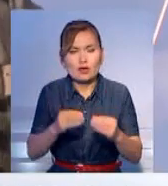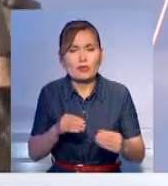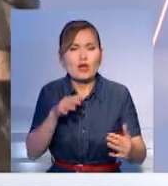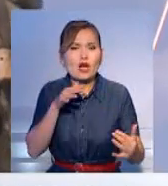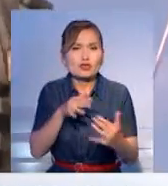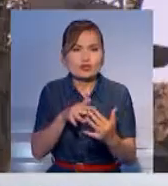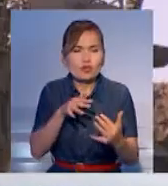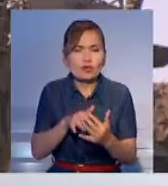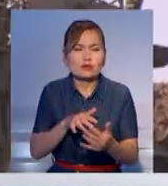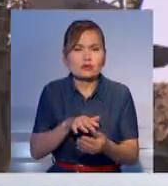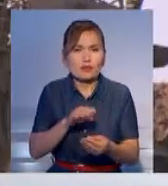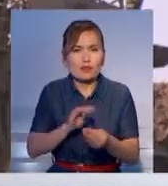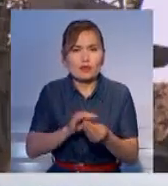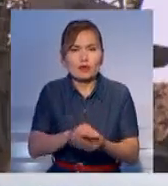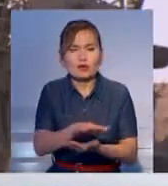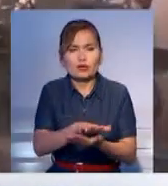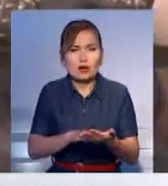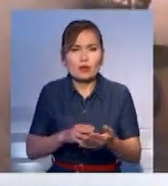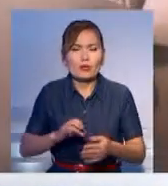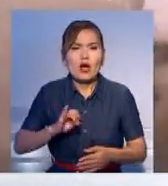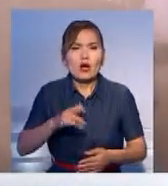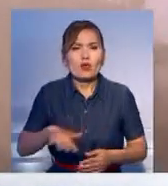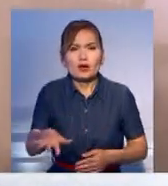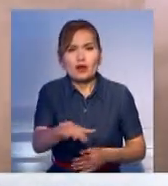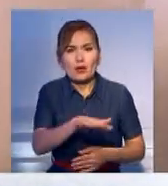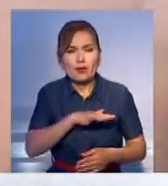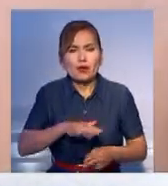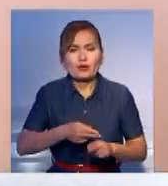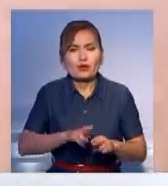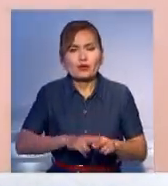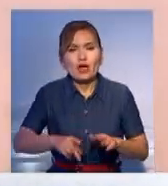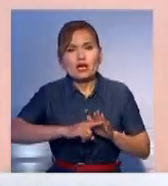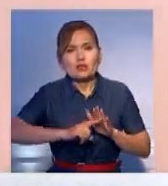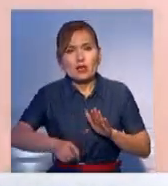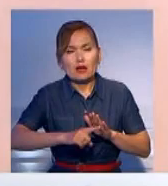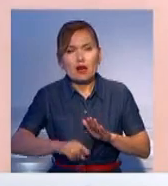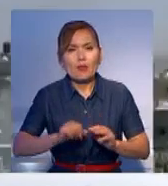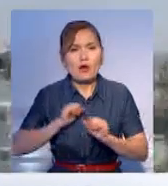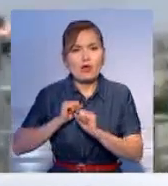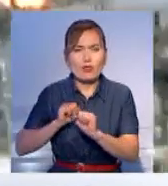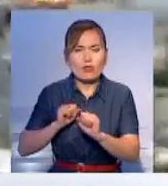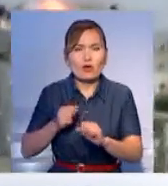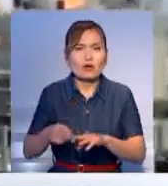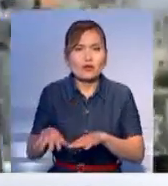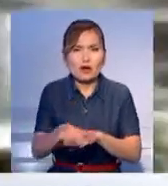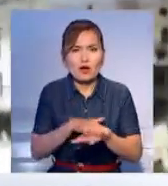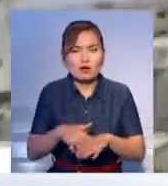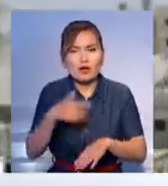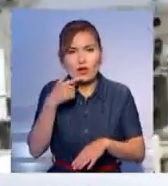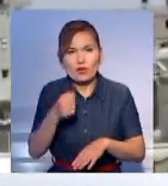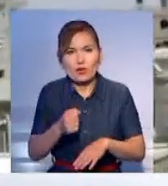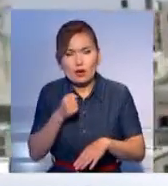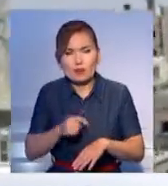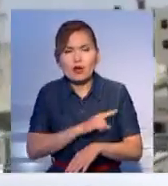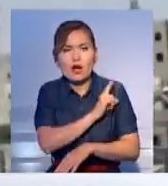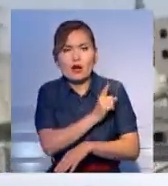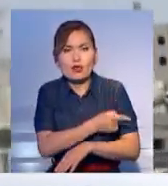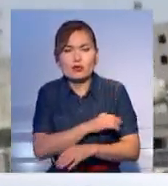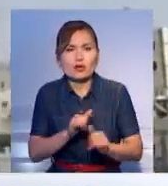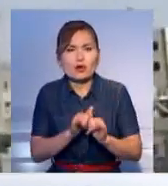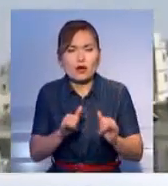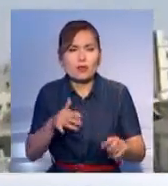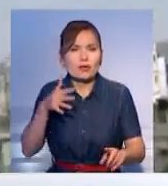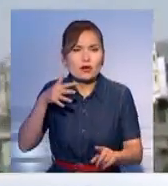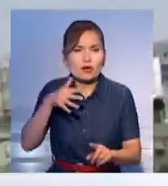14 жерасты туннель қираған. Елдің оңтүстігі зымыранға қарсы қорғану жүйелерімен жасақталды. Үлкен мегаполис Тель-Авивті